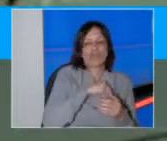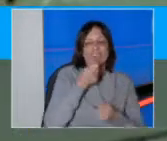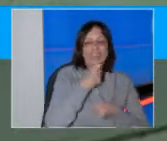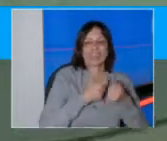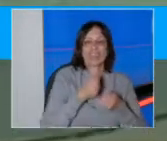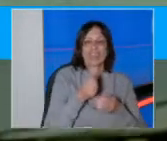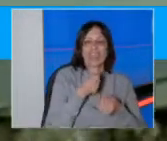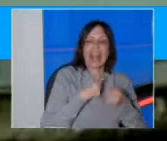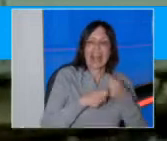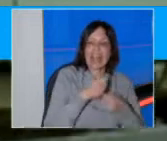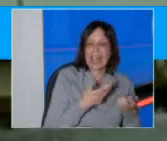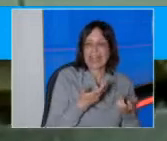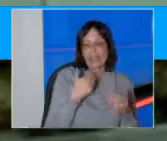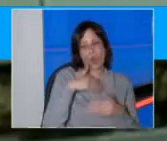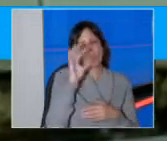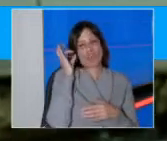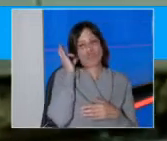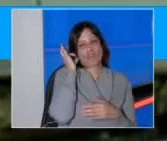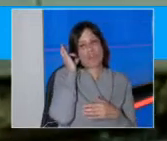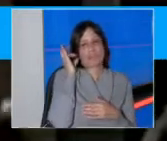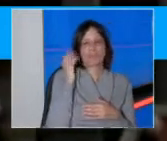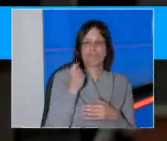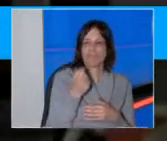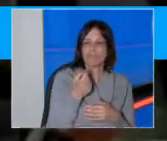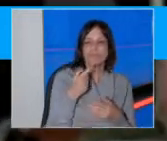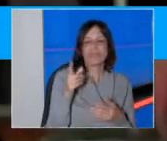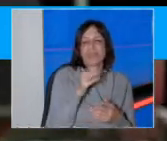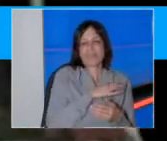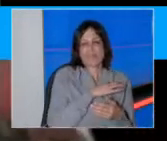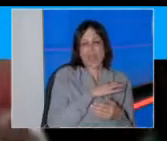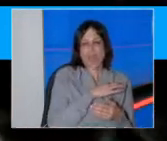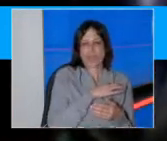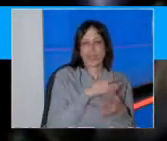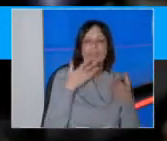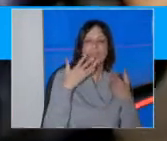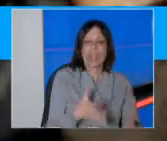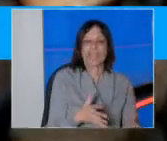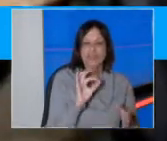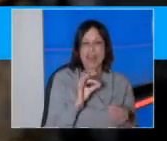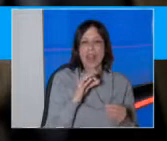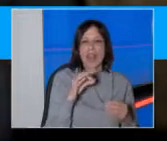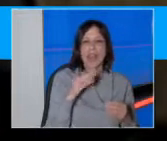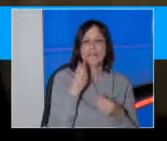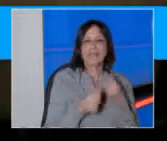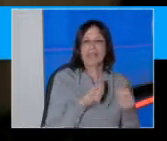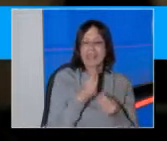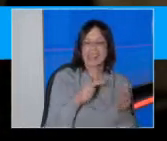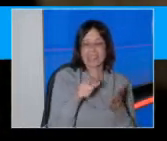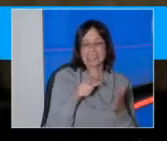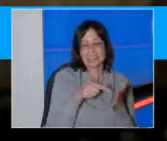כלכלית, רוב הנשים כמעט אפשר לומר, הן נפגעות תקיפות מיניות, וזה